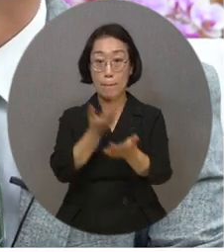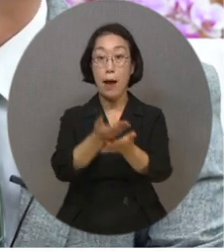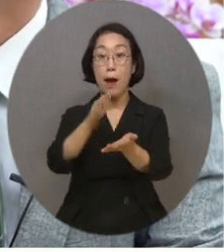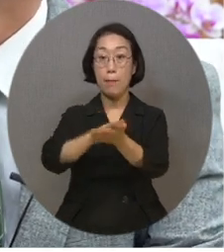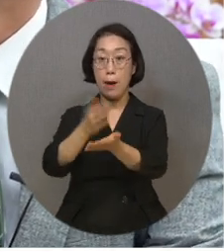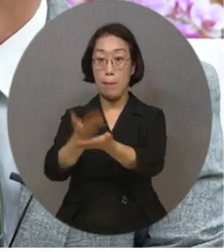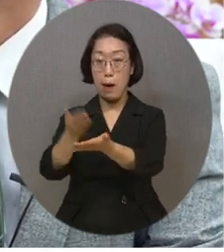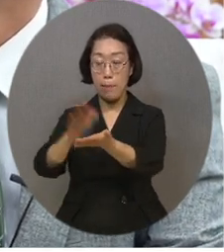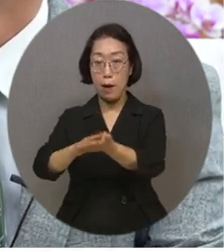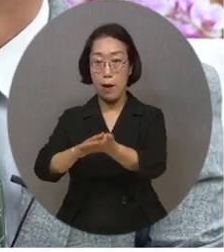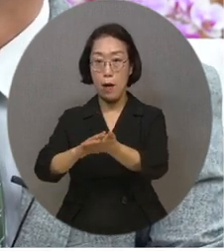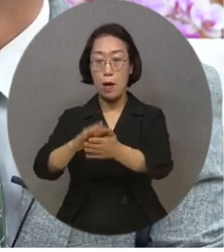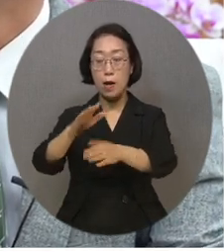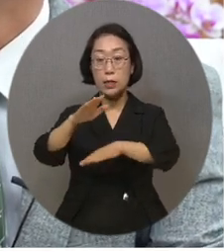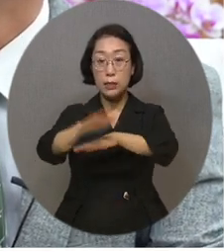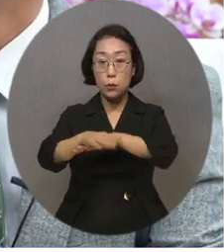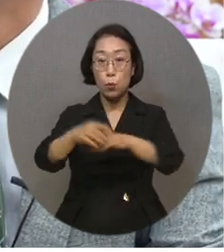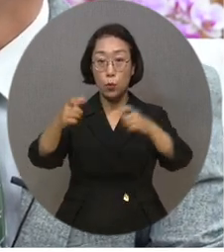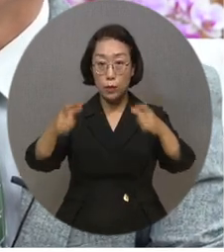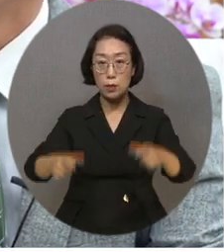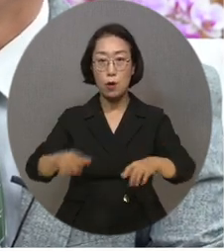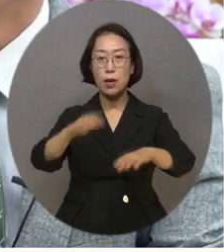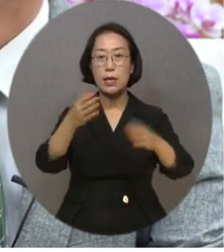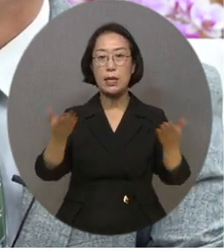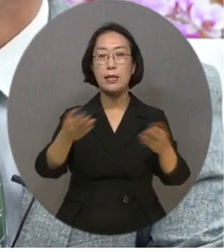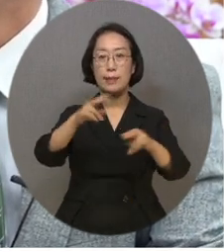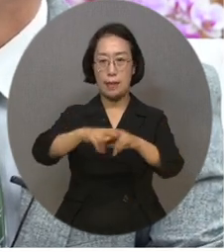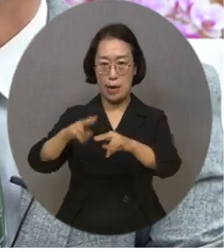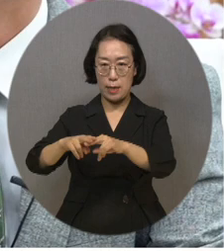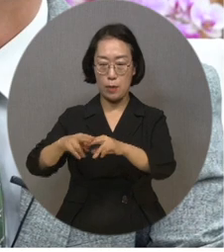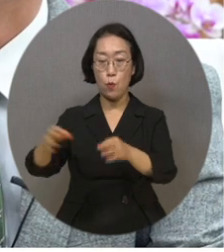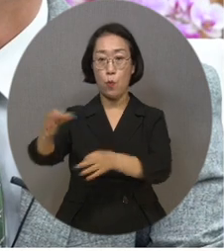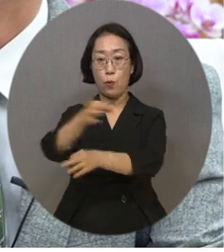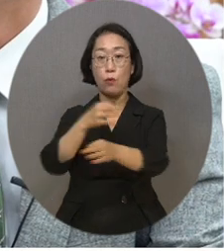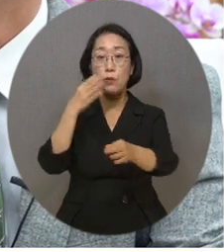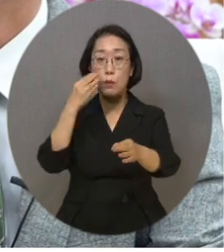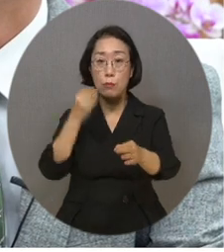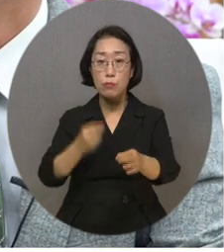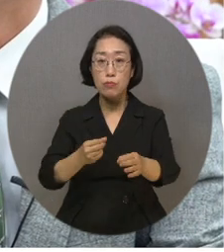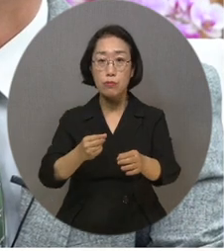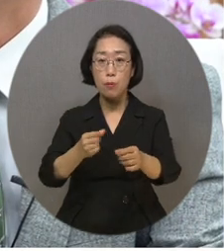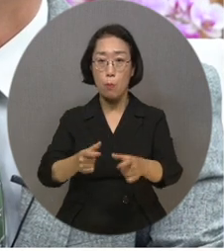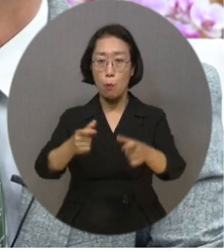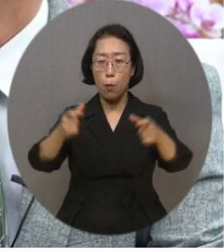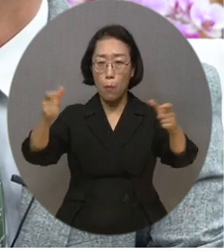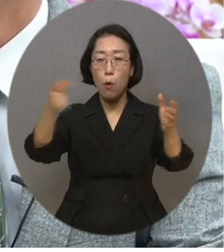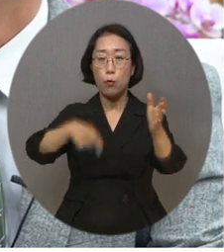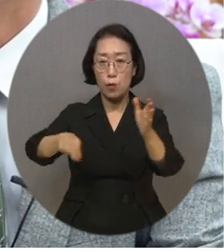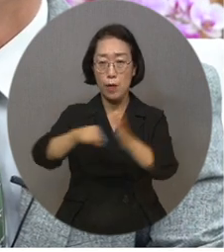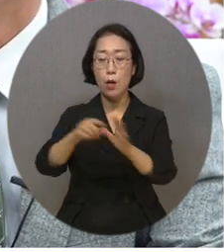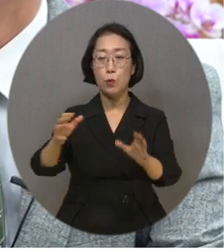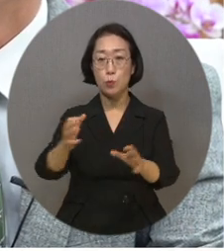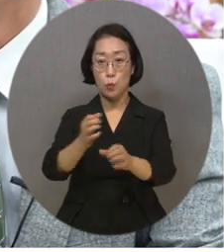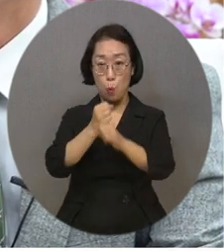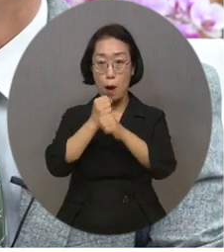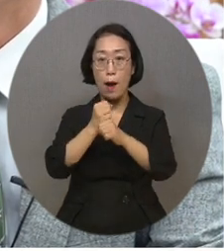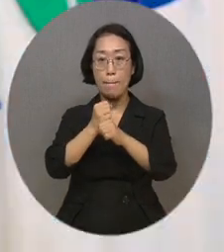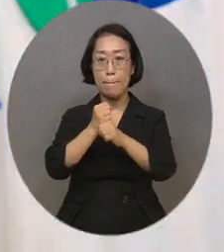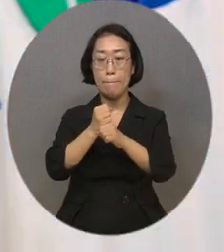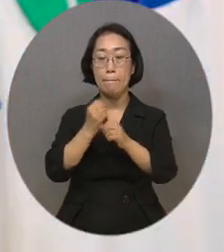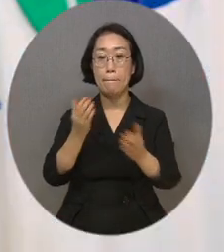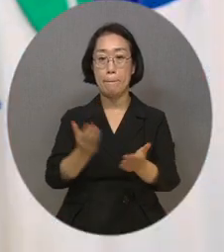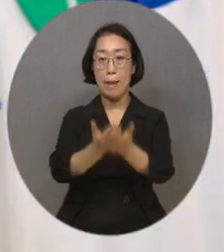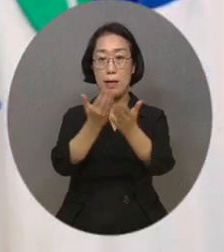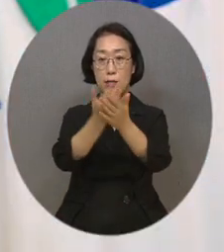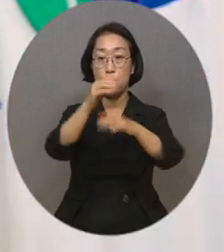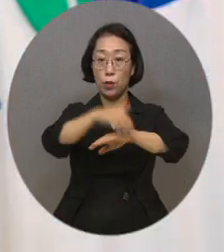지역의 일자리를 어떻게 창출하고 경제 활성화를 어떻게 시킬 것인가 하는 그런 종합적인 농촌 개발 프로그램을